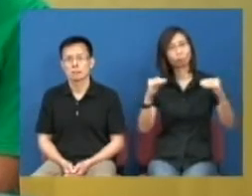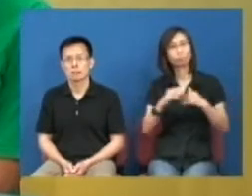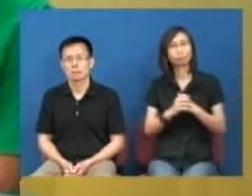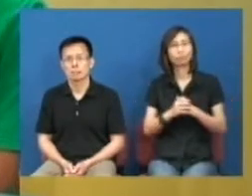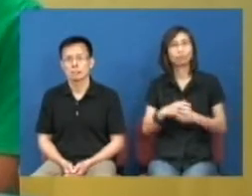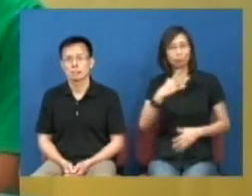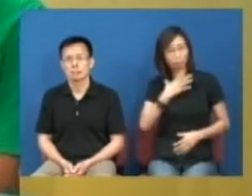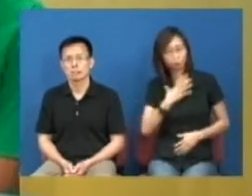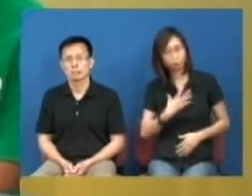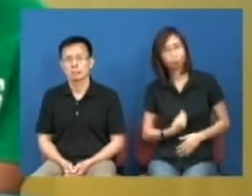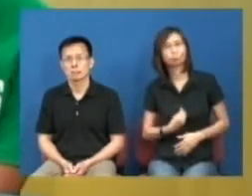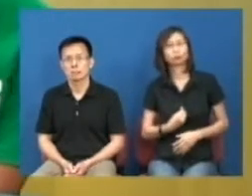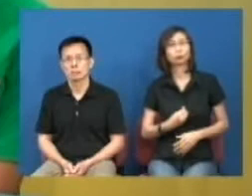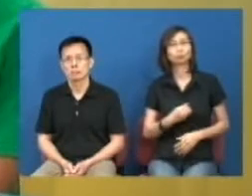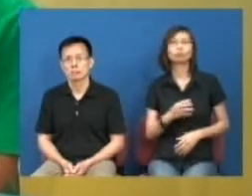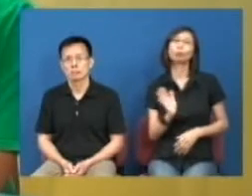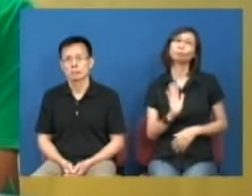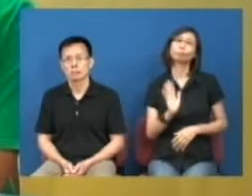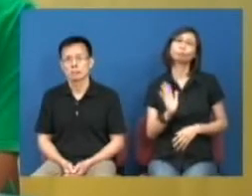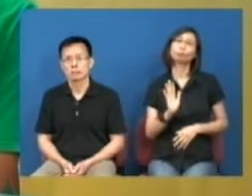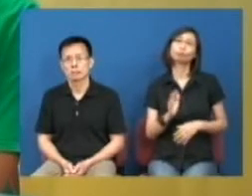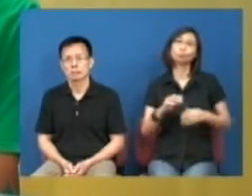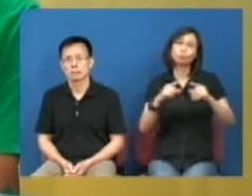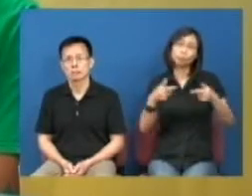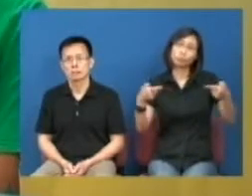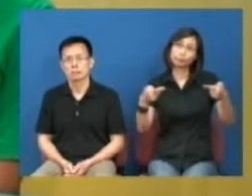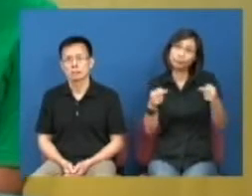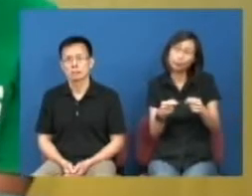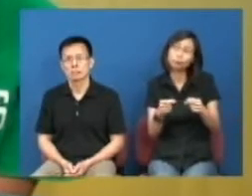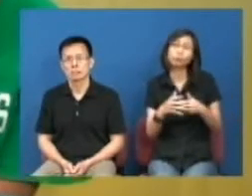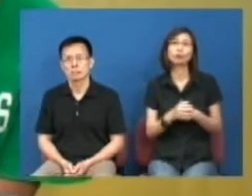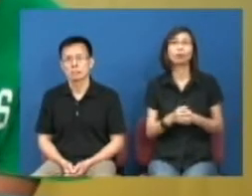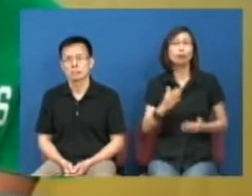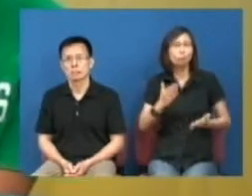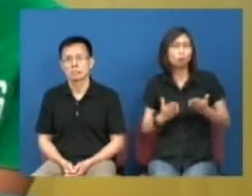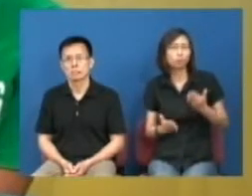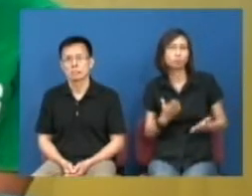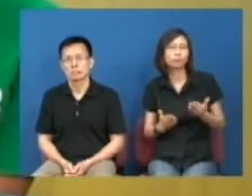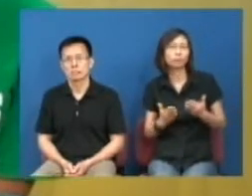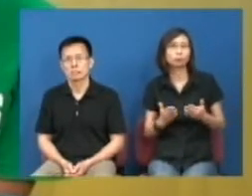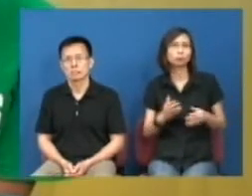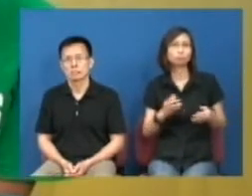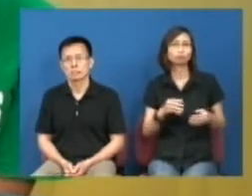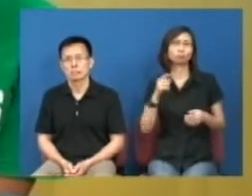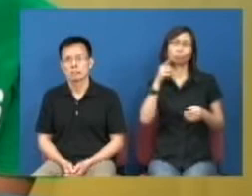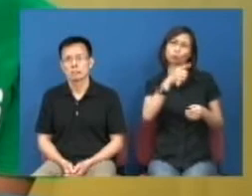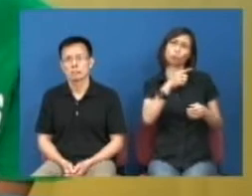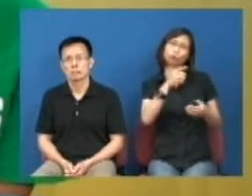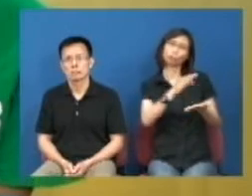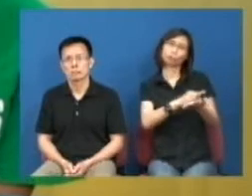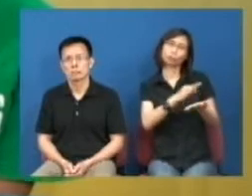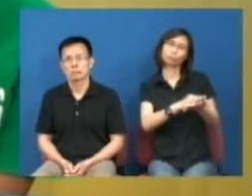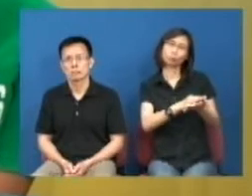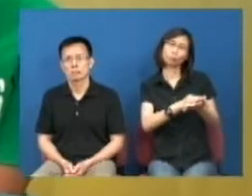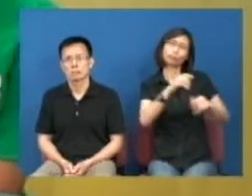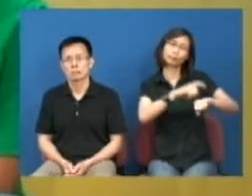悲痛冇八九年嘅時候咁犀利。又或者其實可能喺嗰個場合，你覺得你落多少少即係悲情，